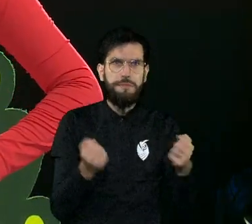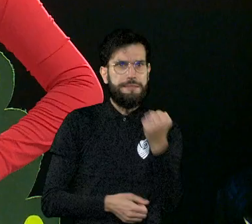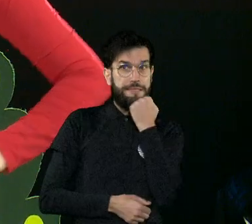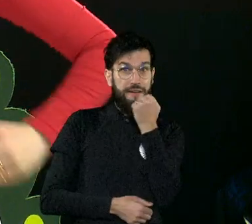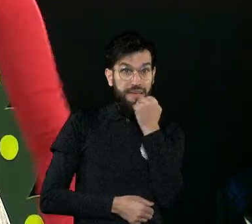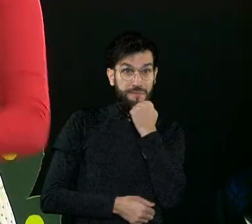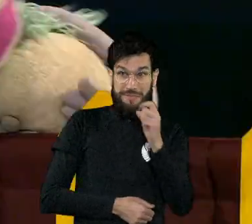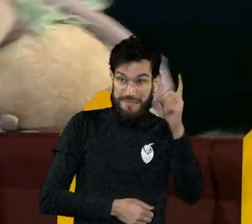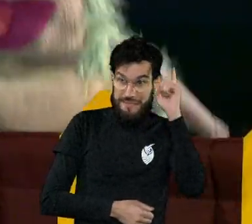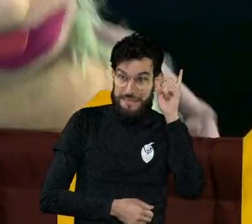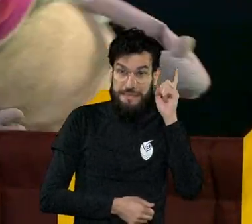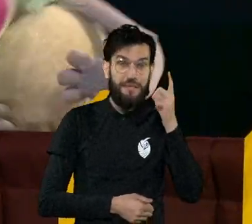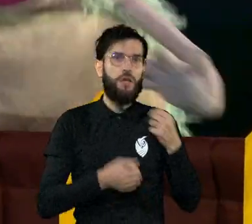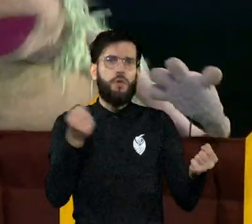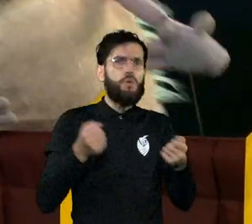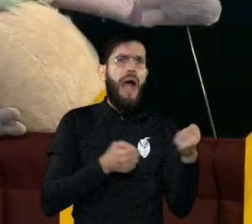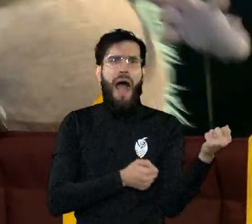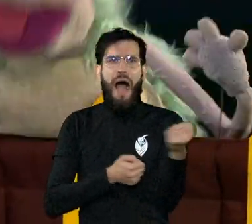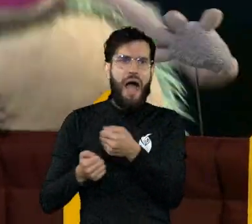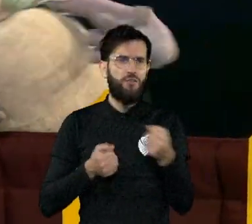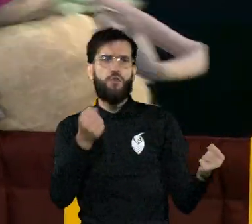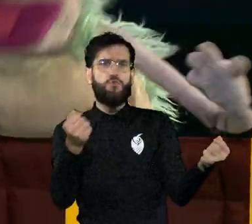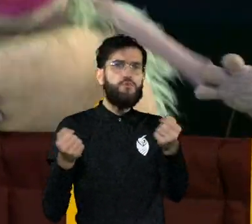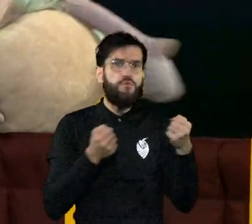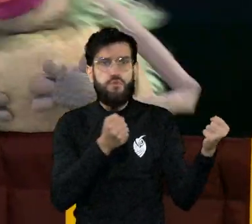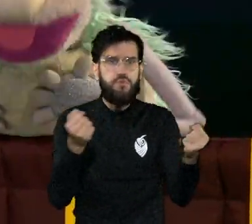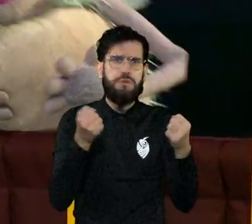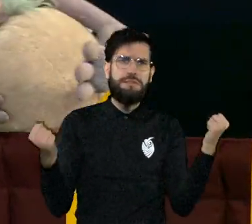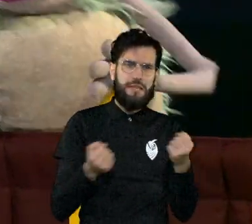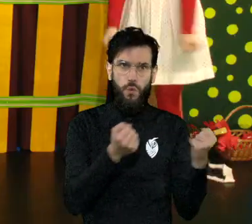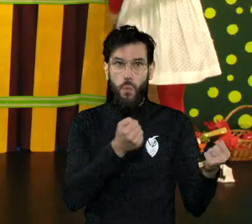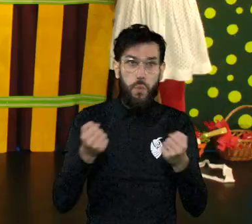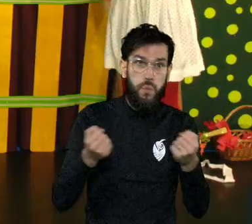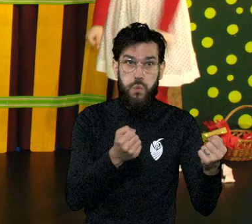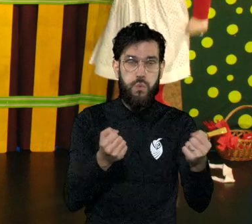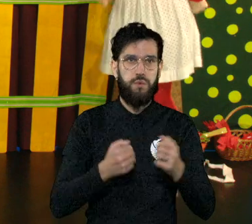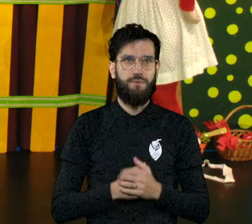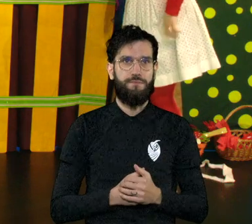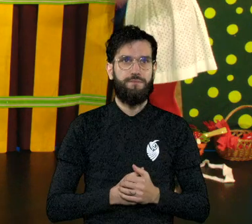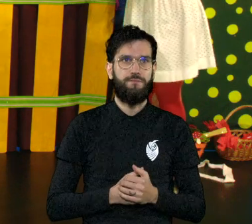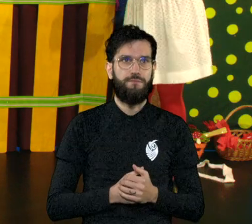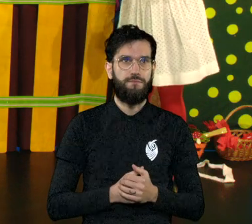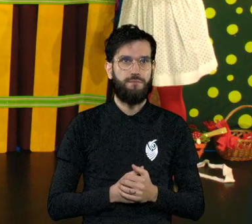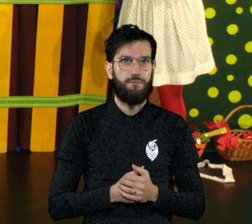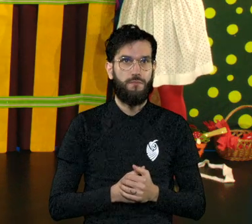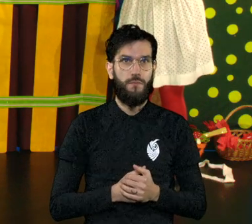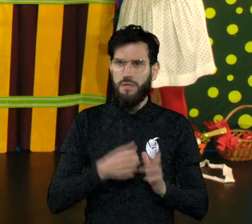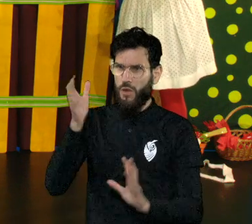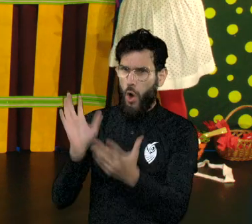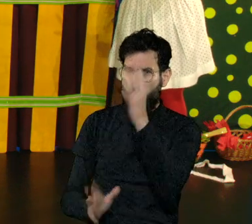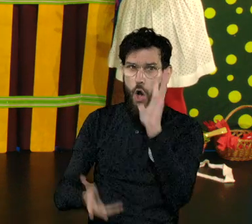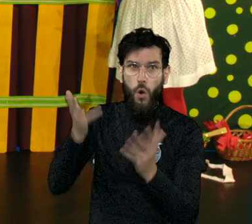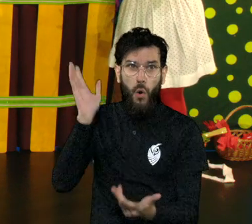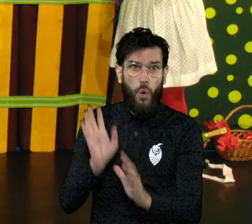ceste. Hasiči uháňajú už po našom meste. Horí,